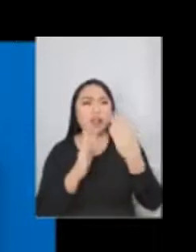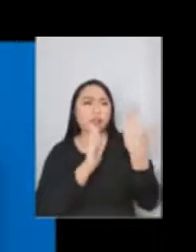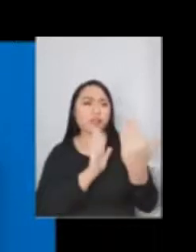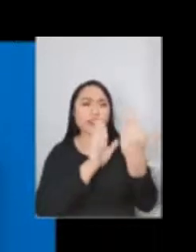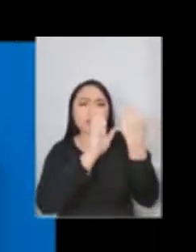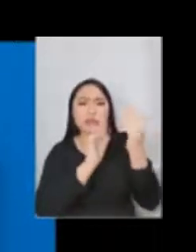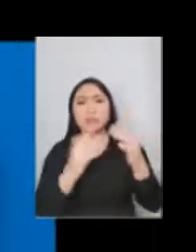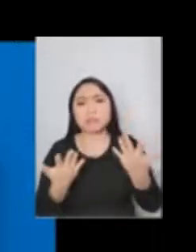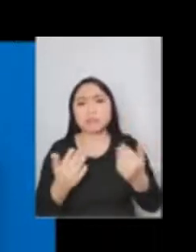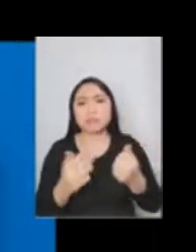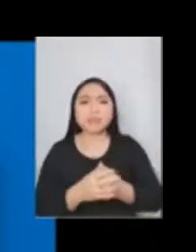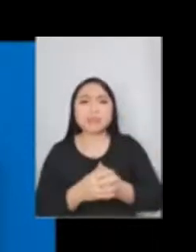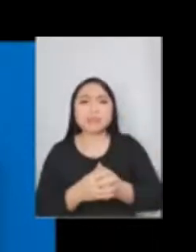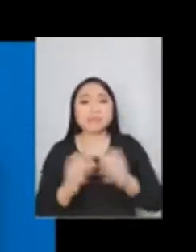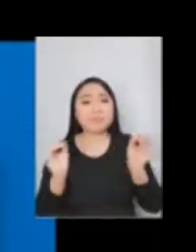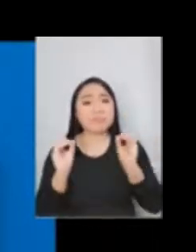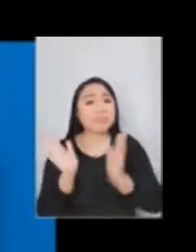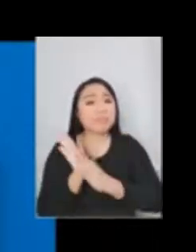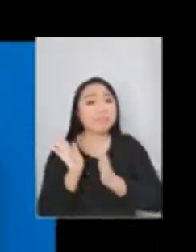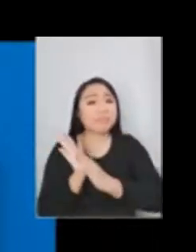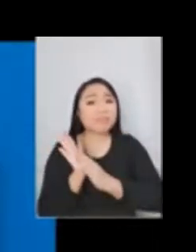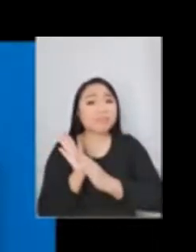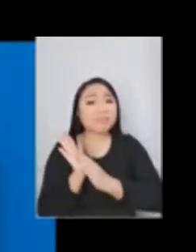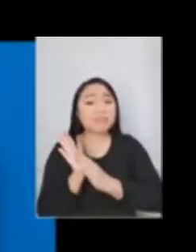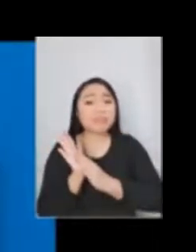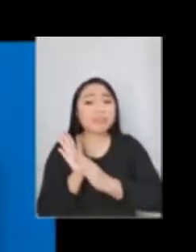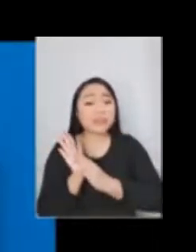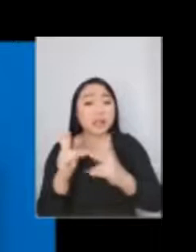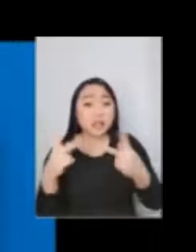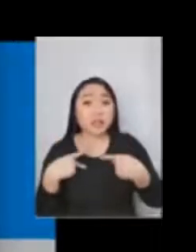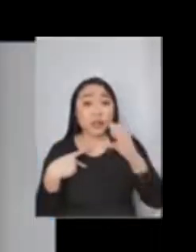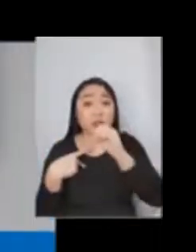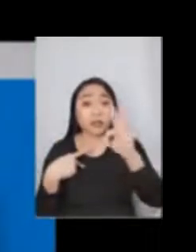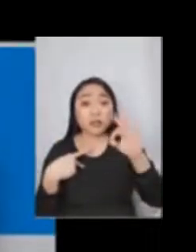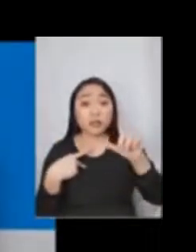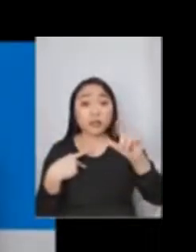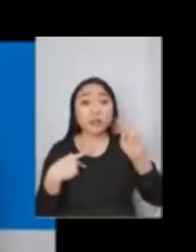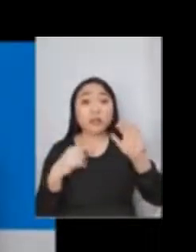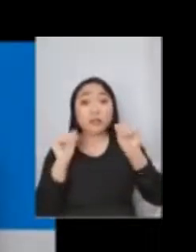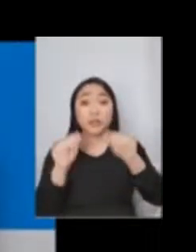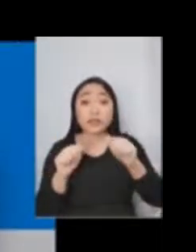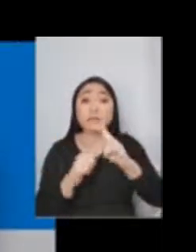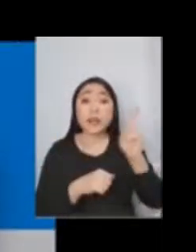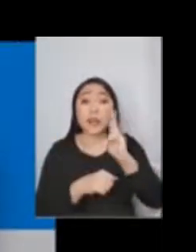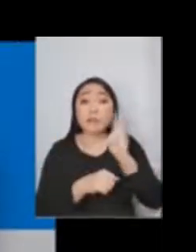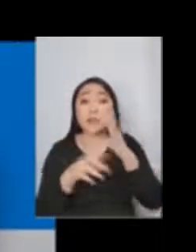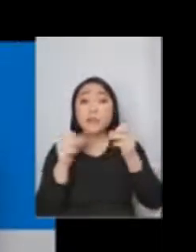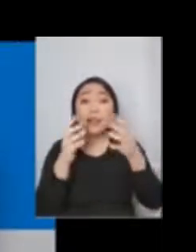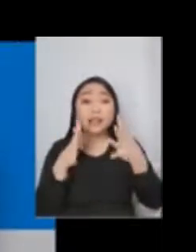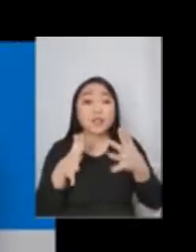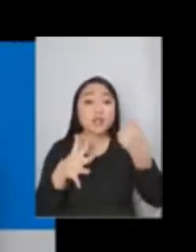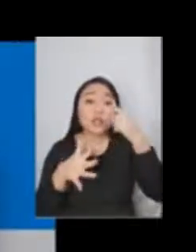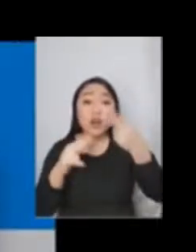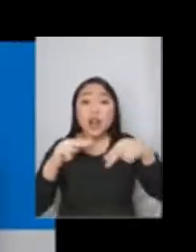mga estudyante na may kakayahan naman na maka-access sa internet, meron po tayong website